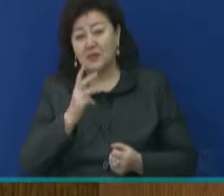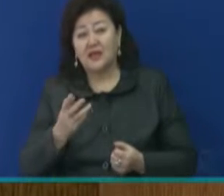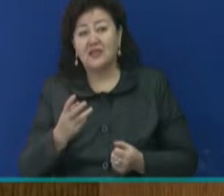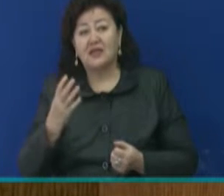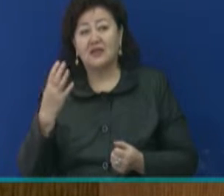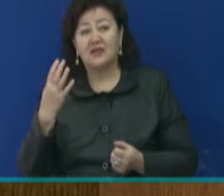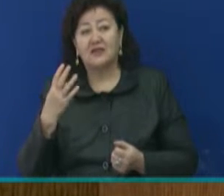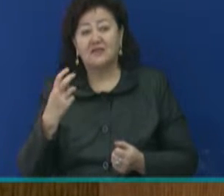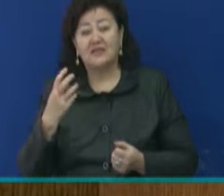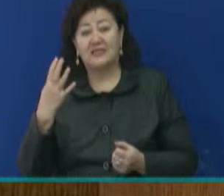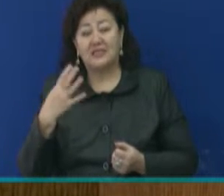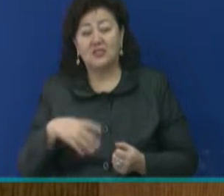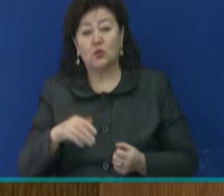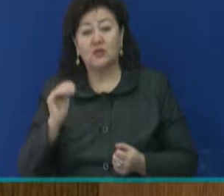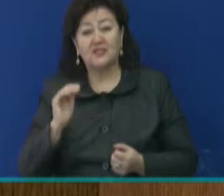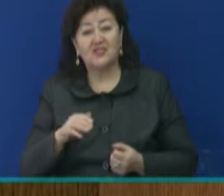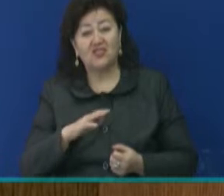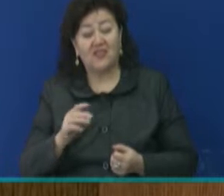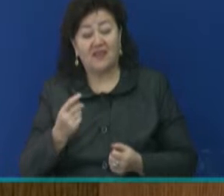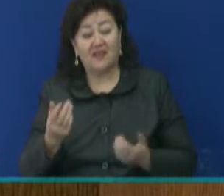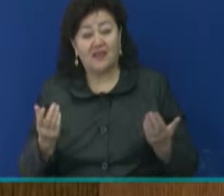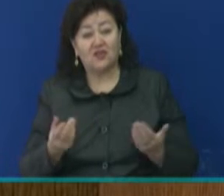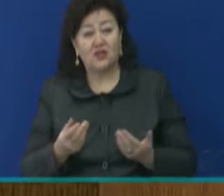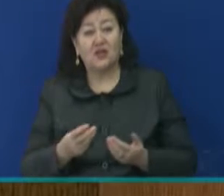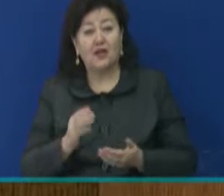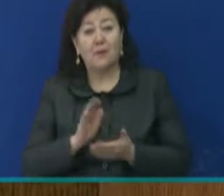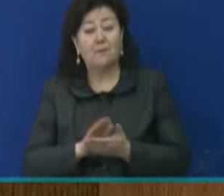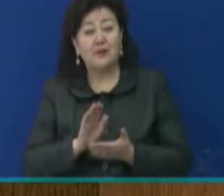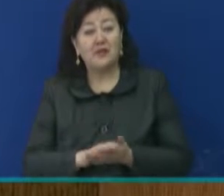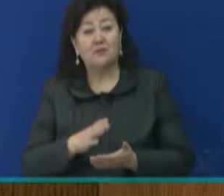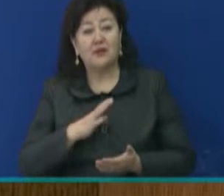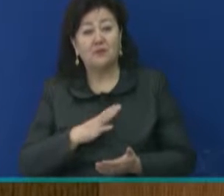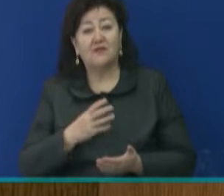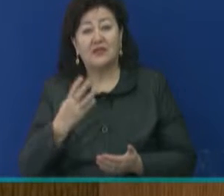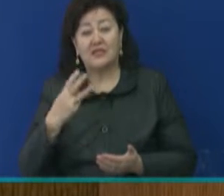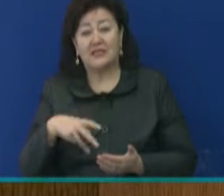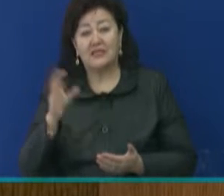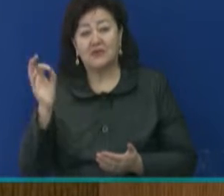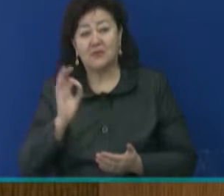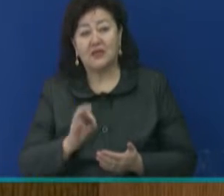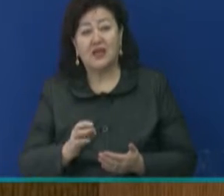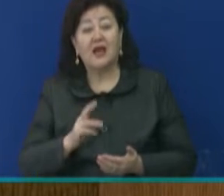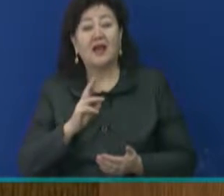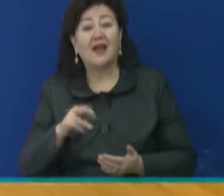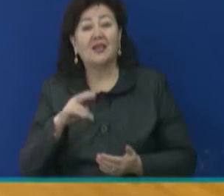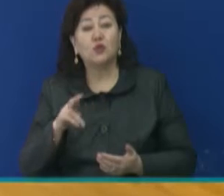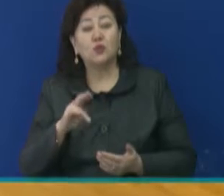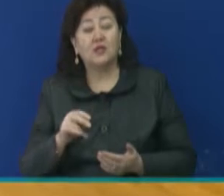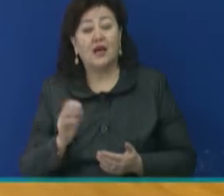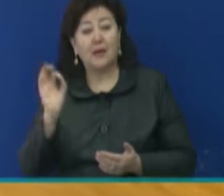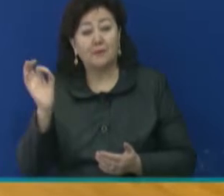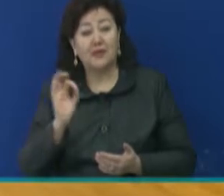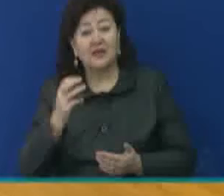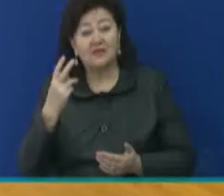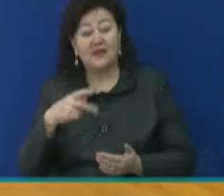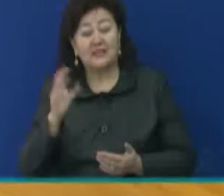тысячи тенге кондукторов 160 тысяч тенге при этом выплачивается премиальным водителем в размере 30 процентов кондуктором в размере 20%.